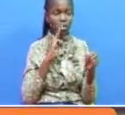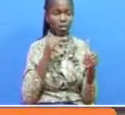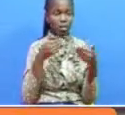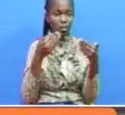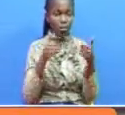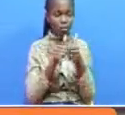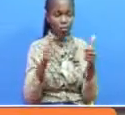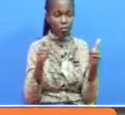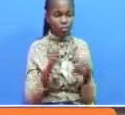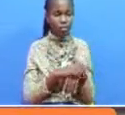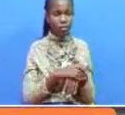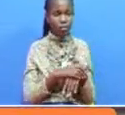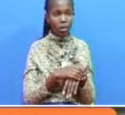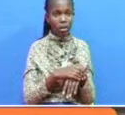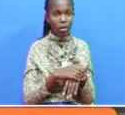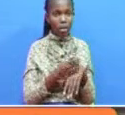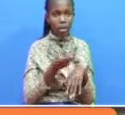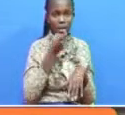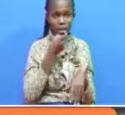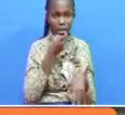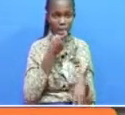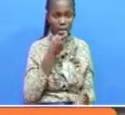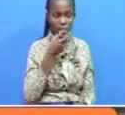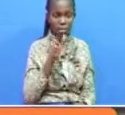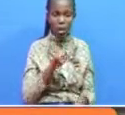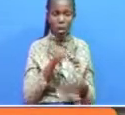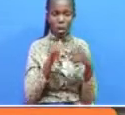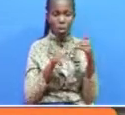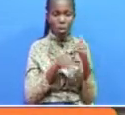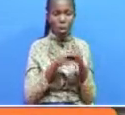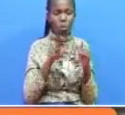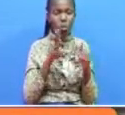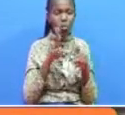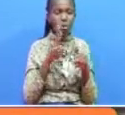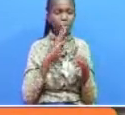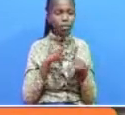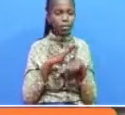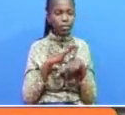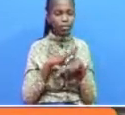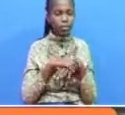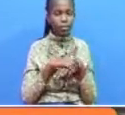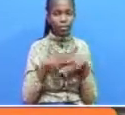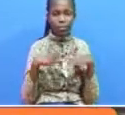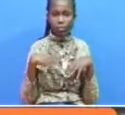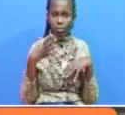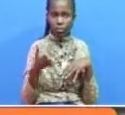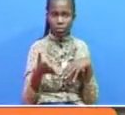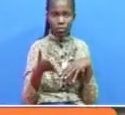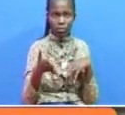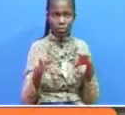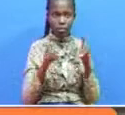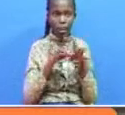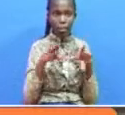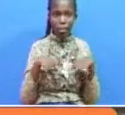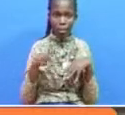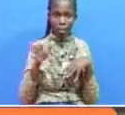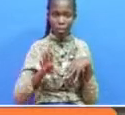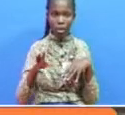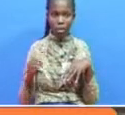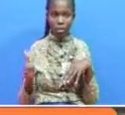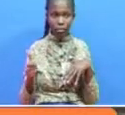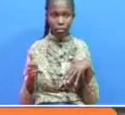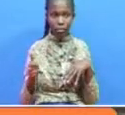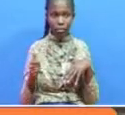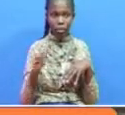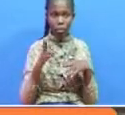kithe kikanyuwe mbaka kitui kithe kikanyuwe kila bando na ndo onde alame initeki alame baka tekate na alame kuwethe yo wese dia